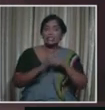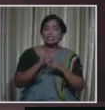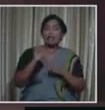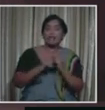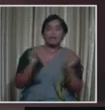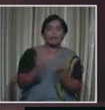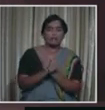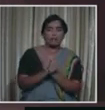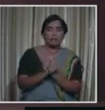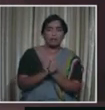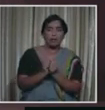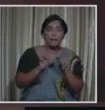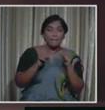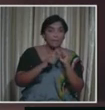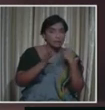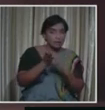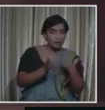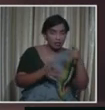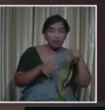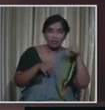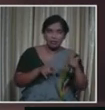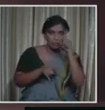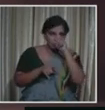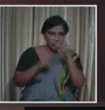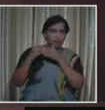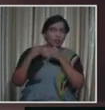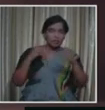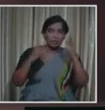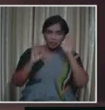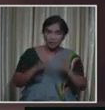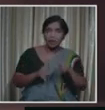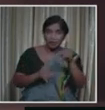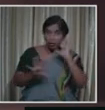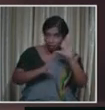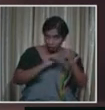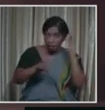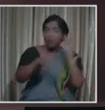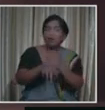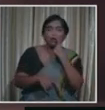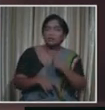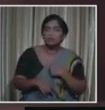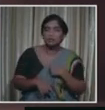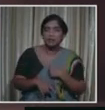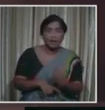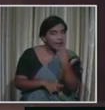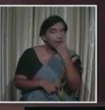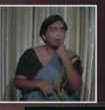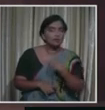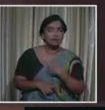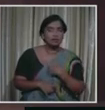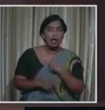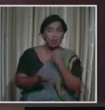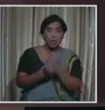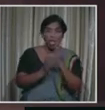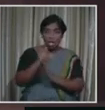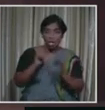kiwa, perasan naran tunggu, deng mahasiswa kita asal nakal ya, gatawi ti binawa, ikat torutura kelderukaran, ikat kian, polis sebut itu